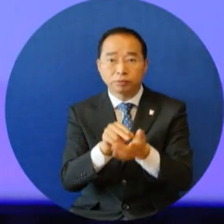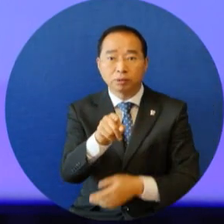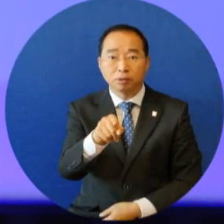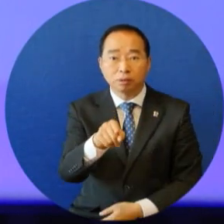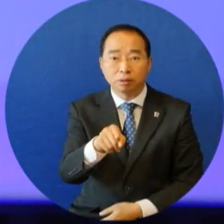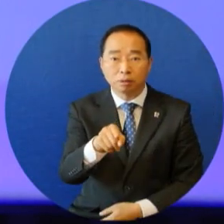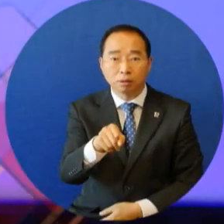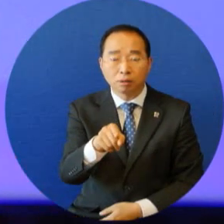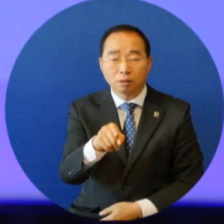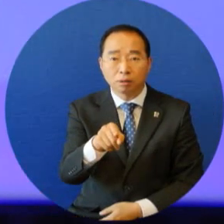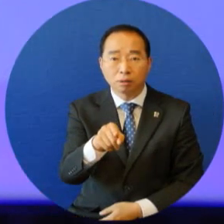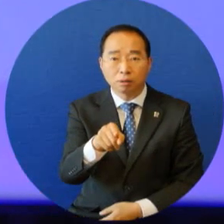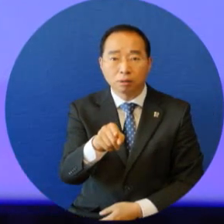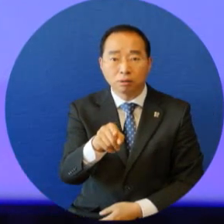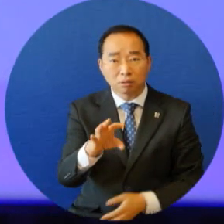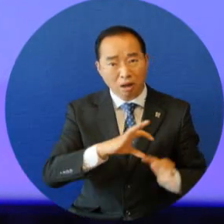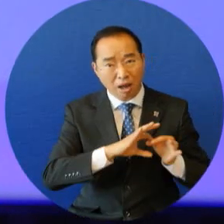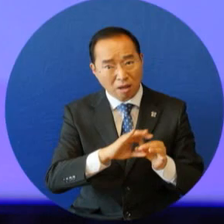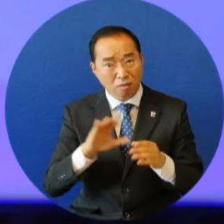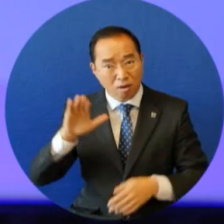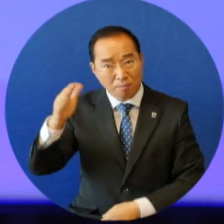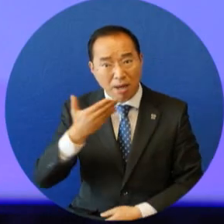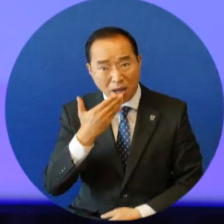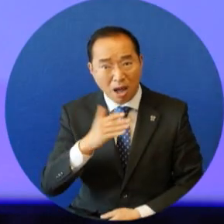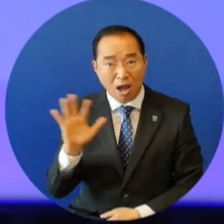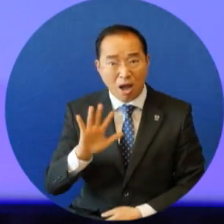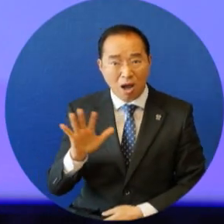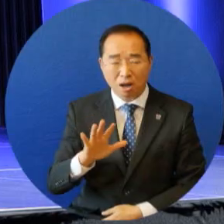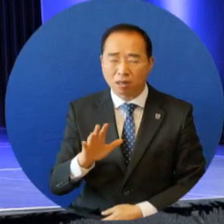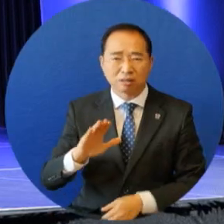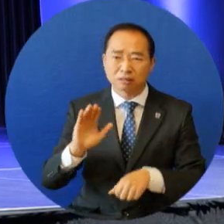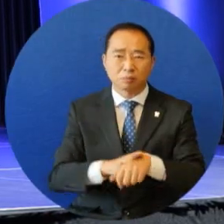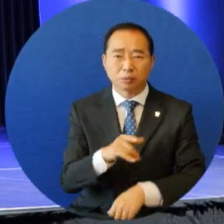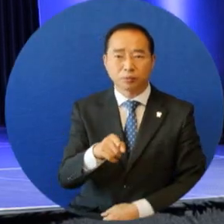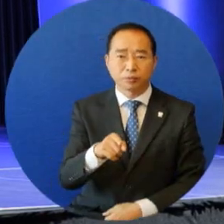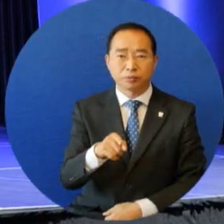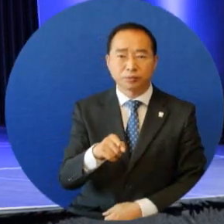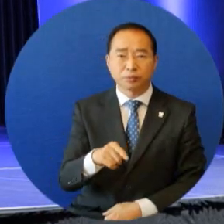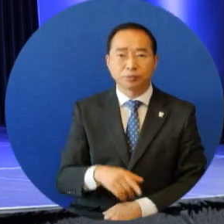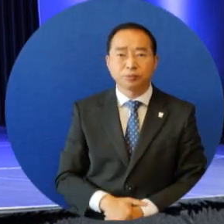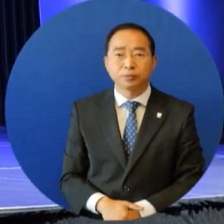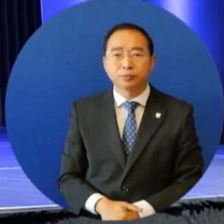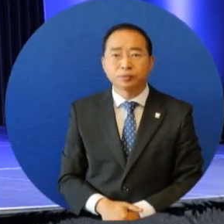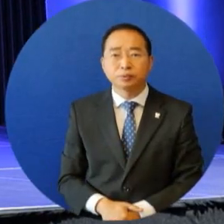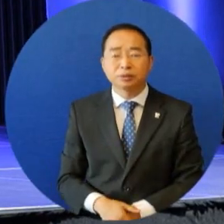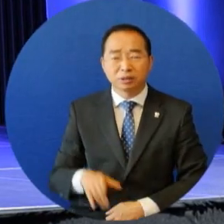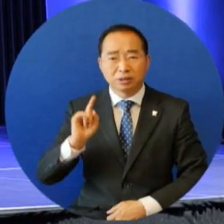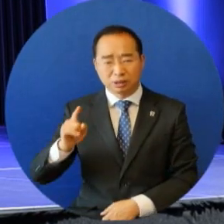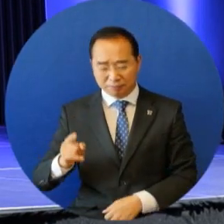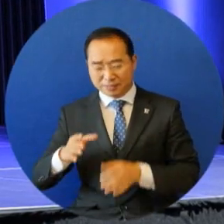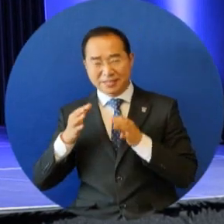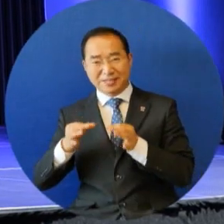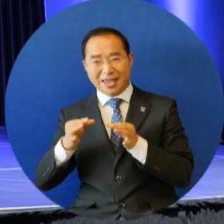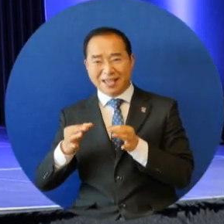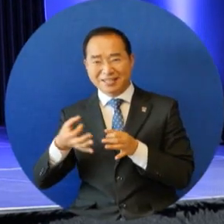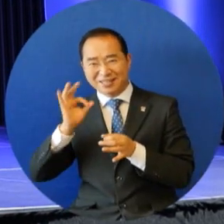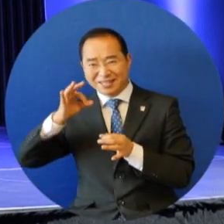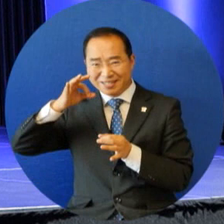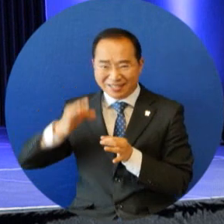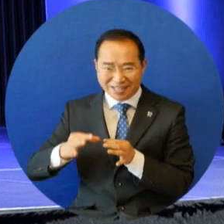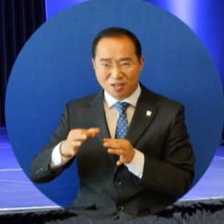저런 상태는 지속 가능한 상태가 아니에요. 지금 제로금리와 양적 완화로 아무리 많은 돈을